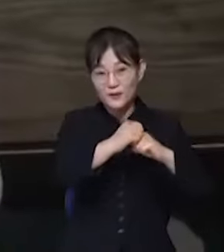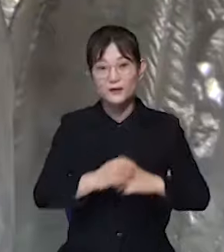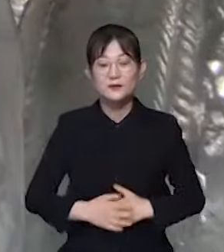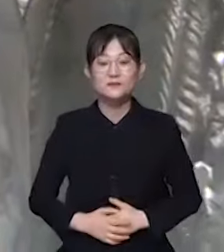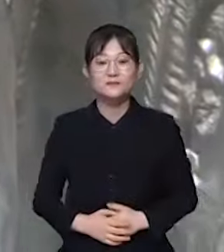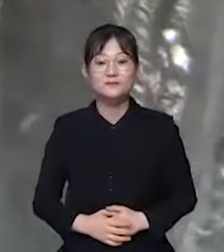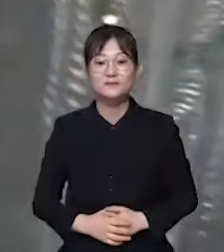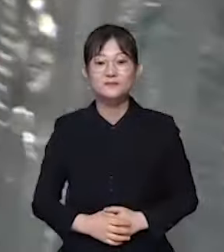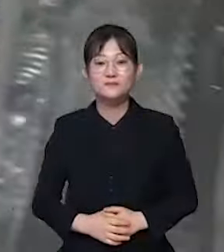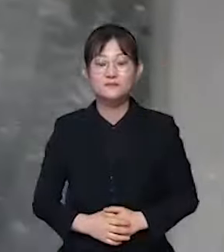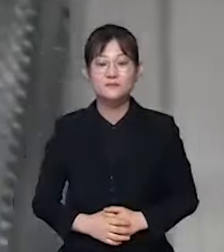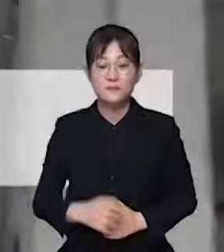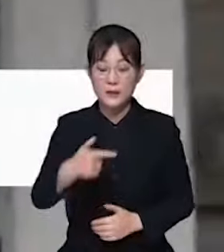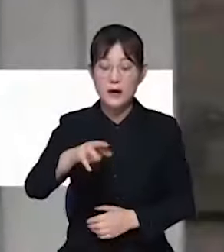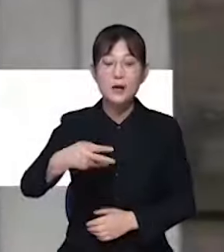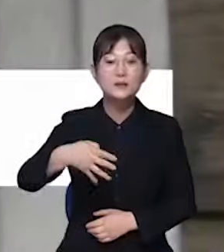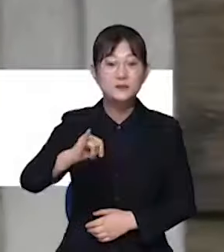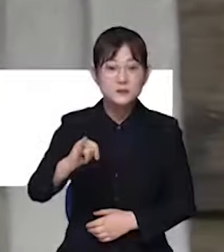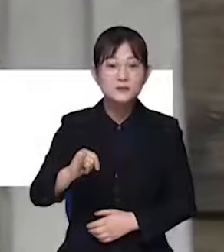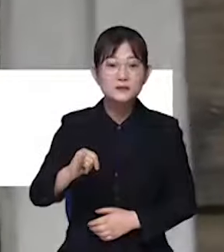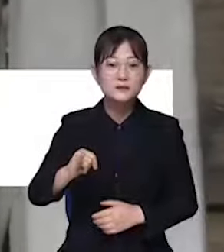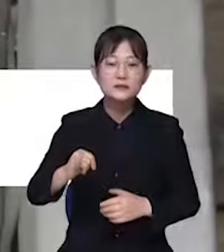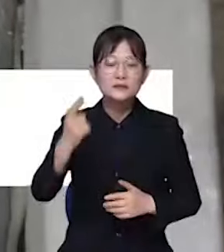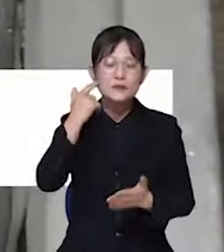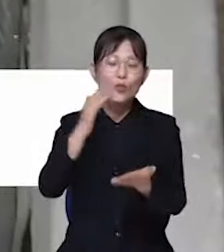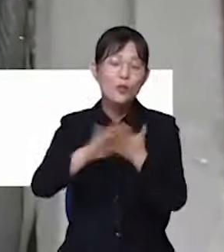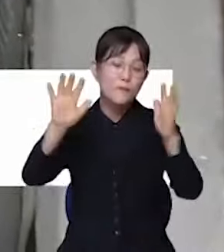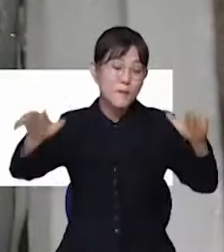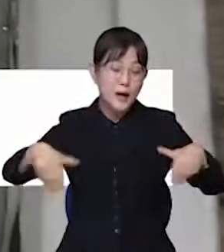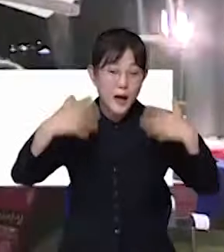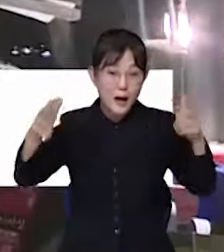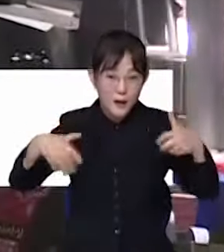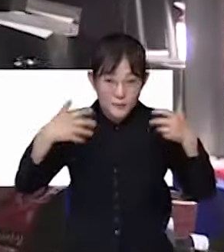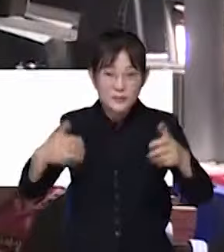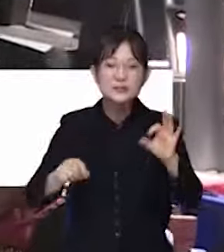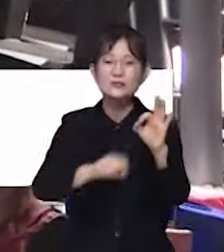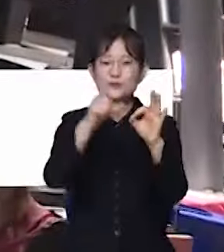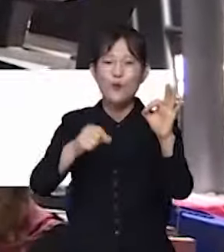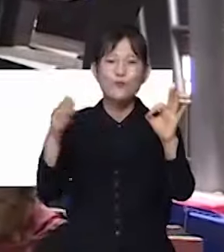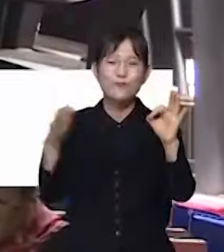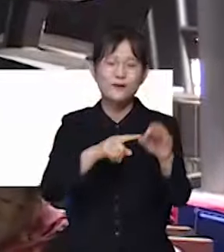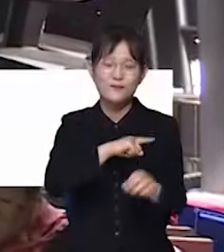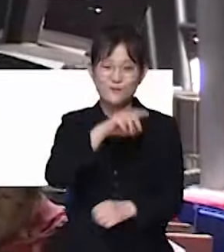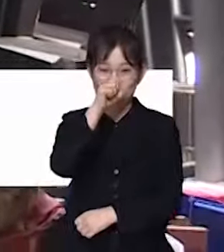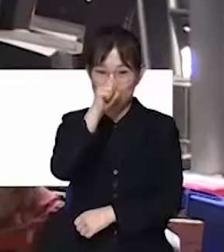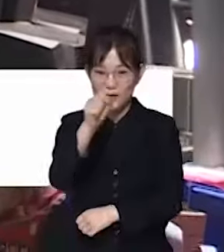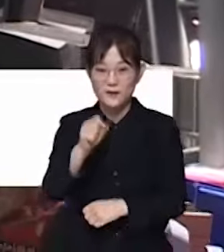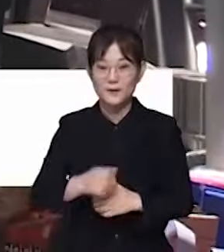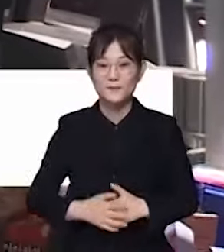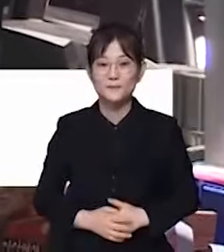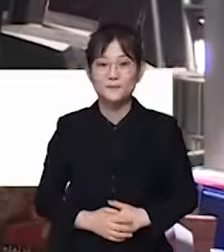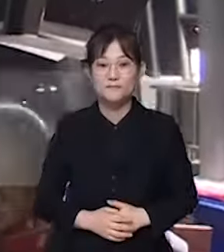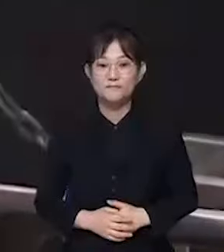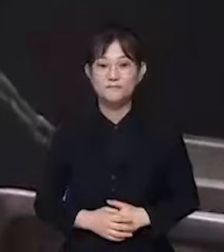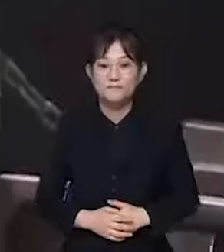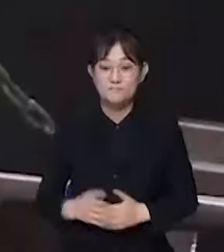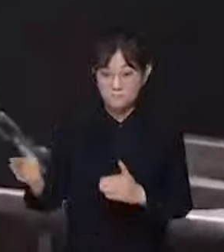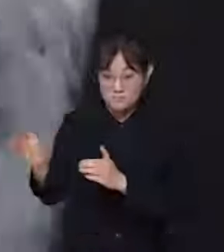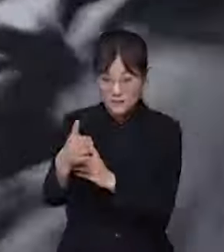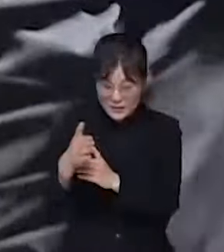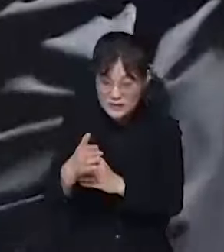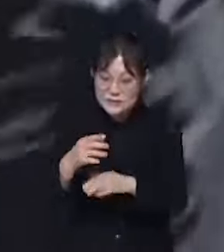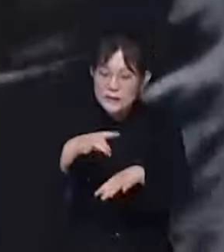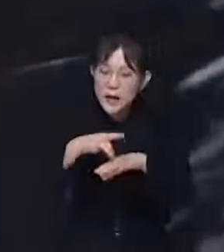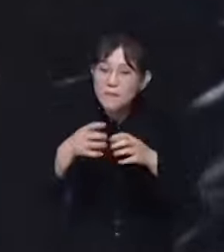쌓여갑니다. 갈치 낚시는 신선한 가을바람이 불기 시작하는 10월부터가 최적기입니다. 갈치엔 점차